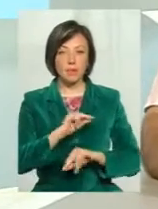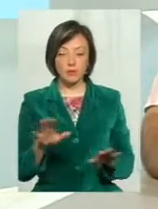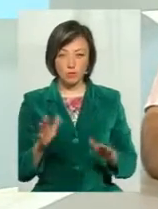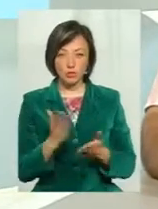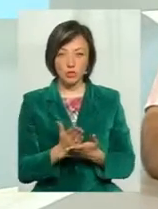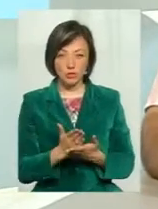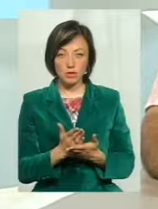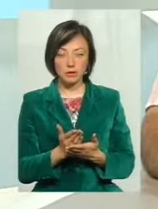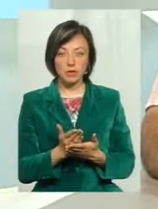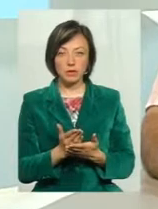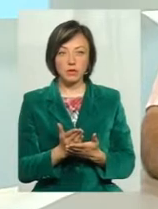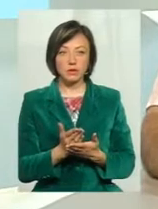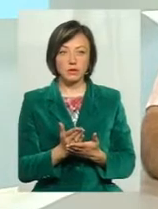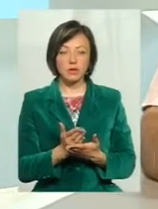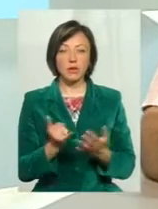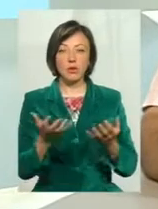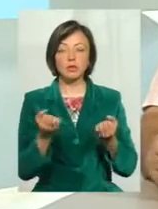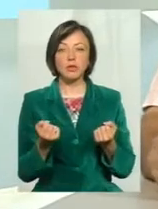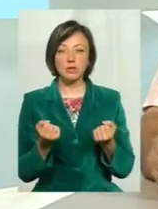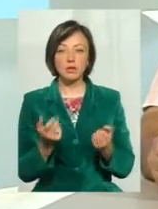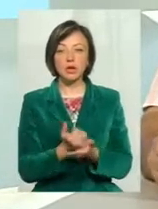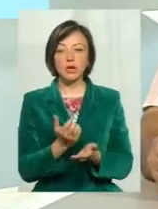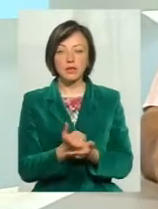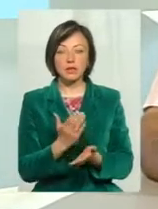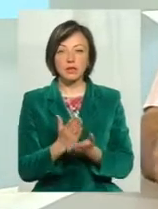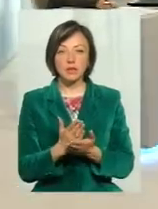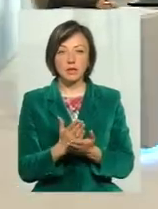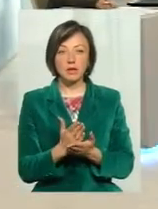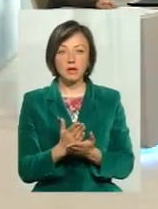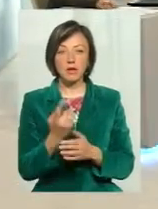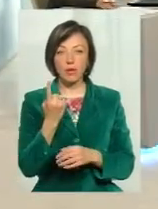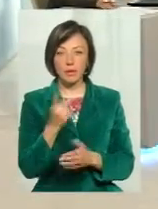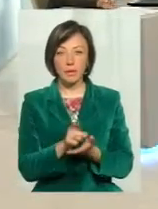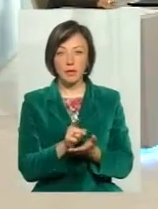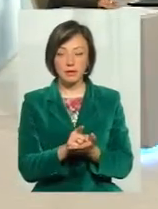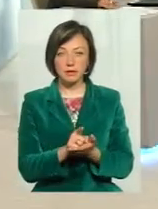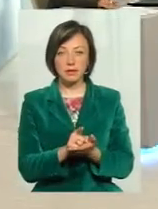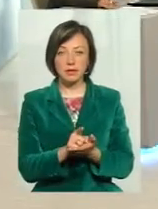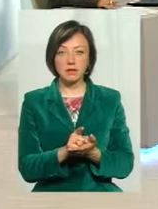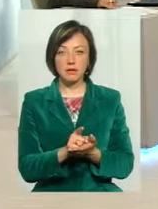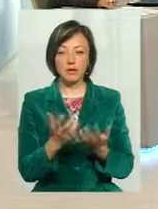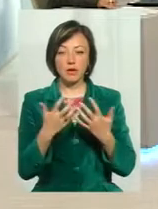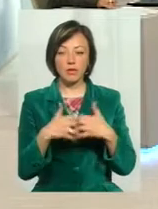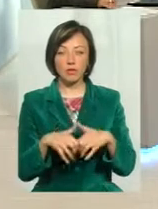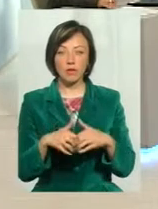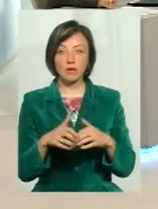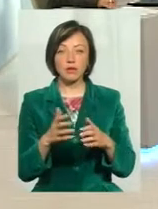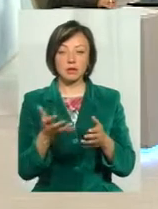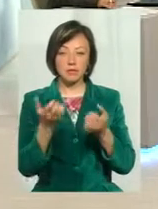непрацюючими, зокрема, і отримують, і їх дохід складається виключно з однієї пенсії, дохід буде братися, пенсійна